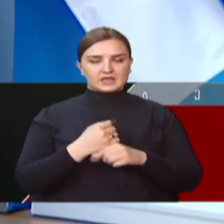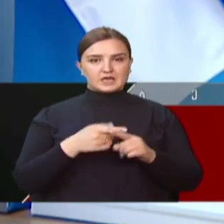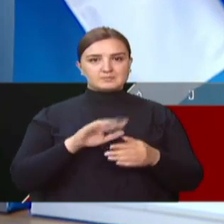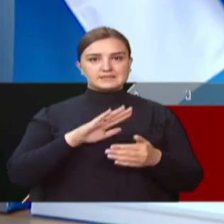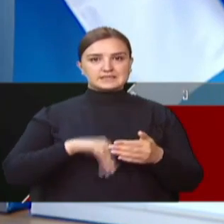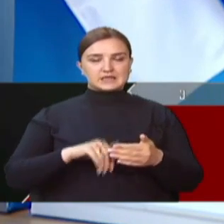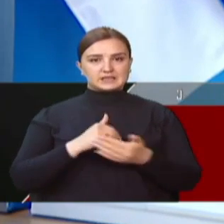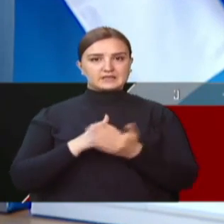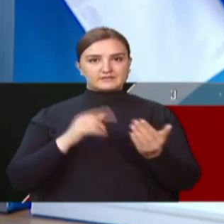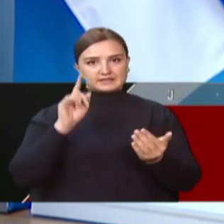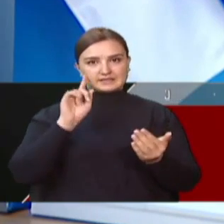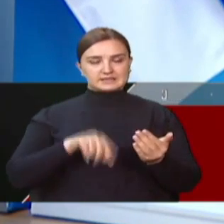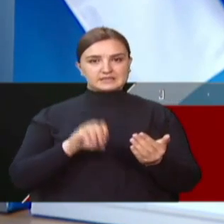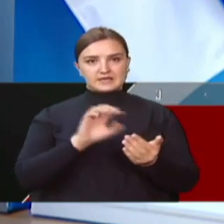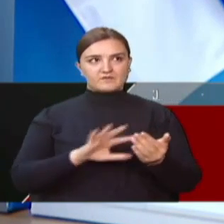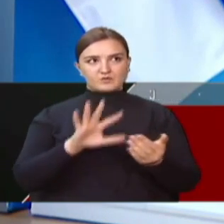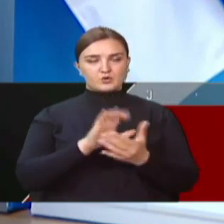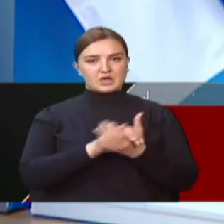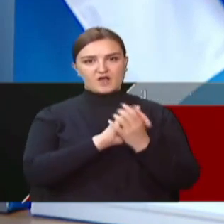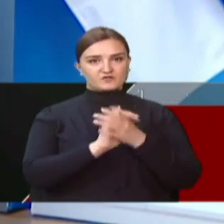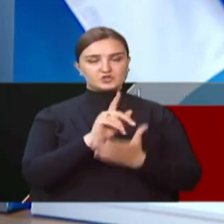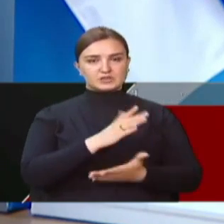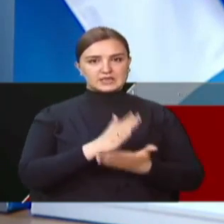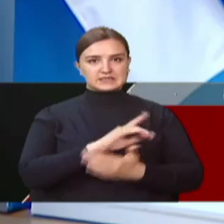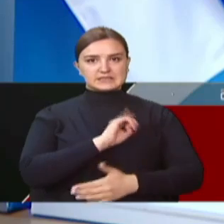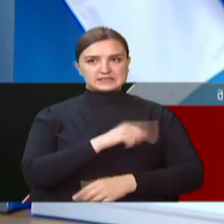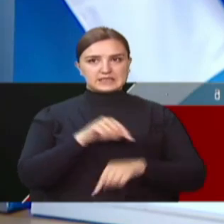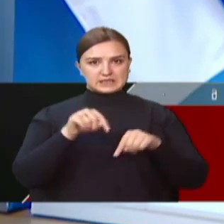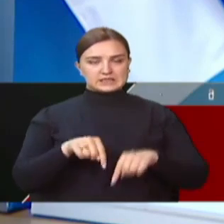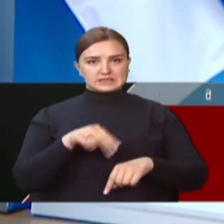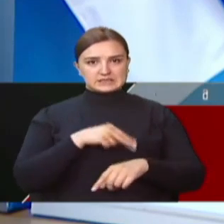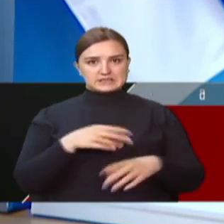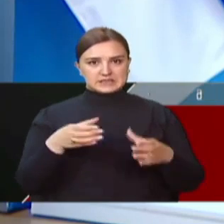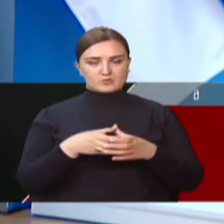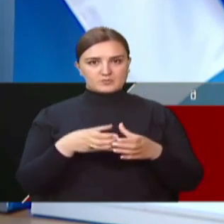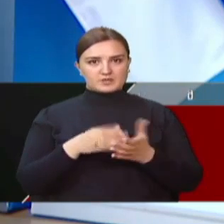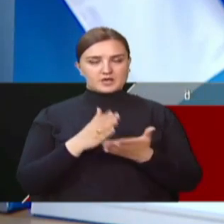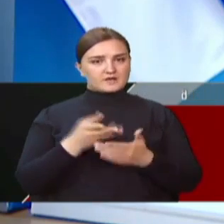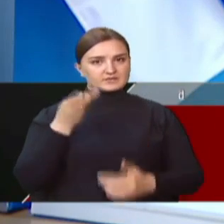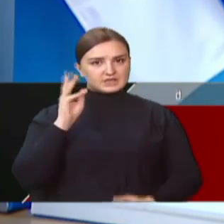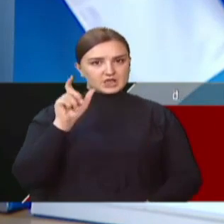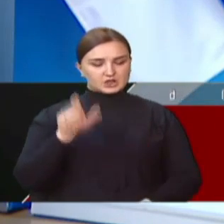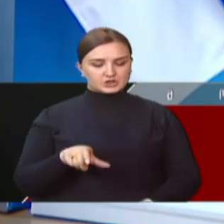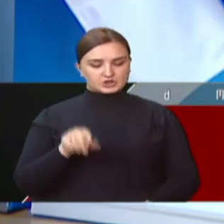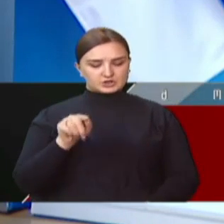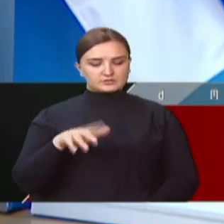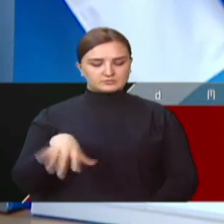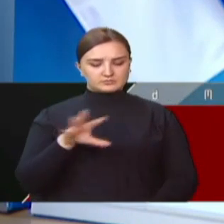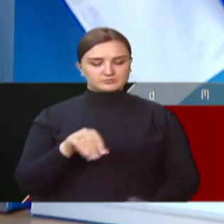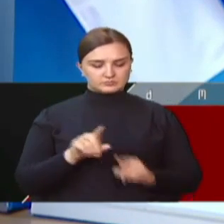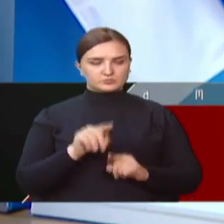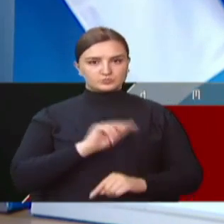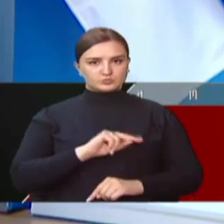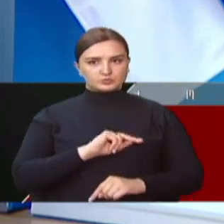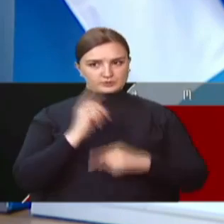გარდა, თქვენ იცით, რომ ევროკავშირს აქვს ძლიერი წარმომადგენლობა, ყავს ელჩი, რა თქმა უნდა, თავის მხრივ ისინიც